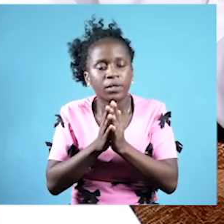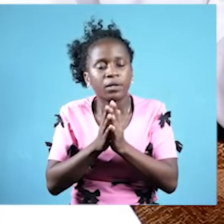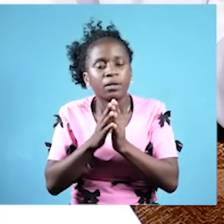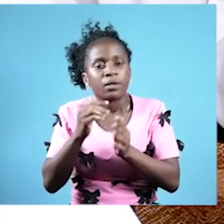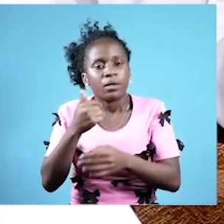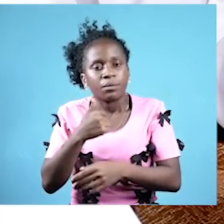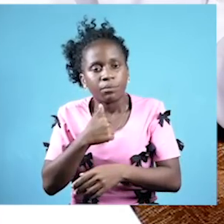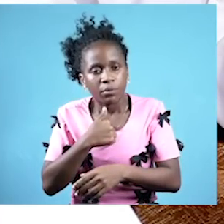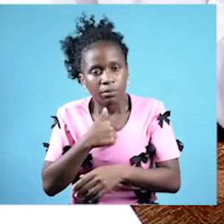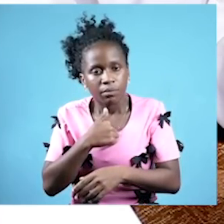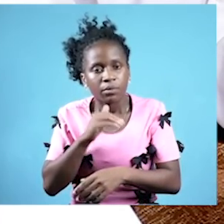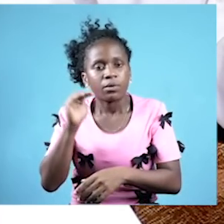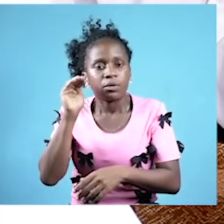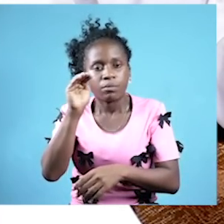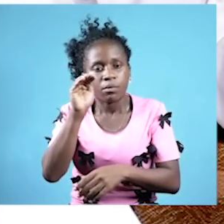Nilimwambia